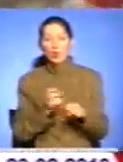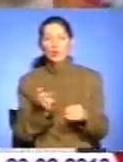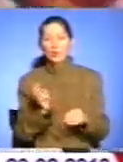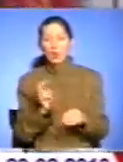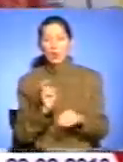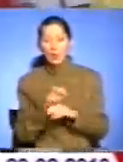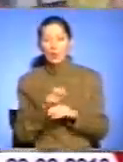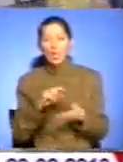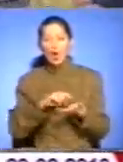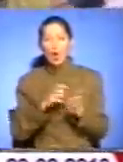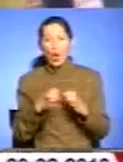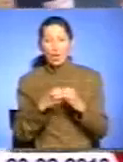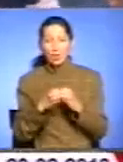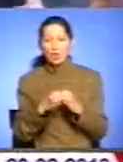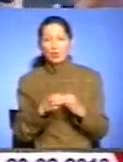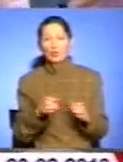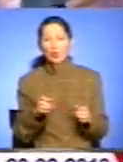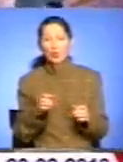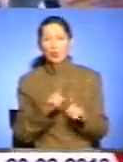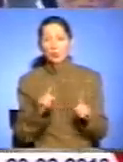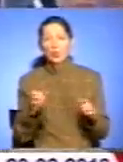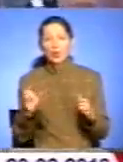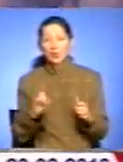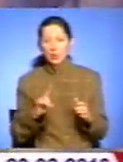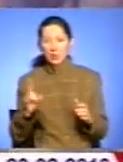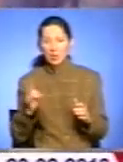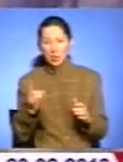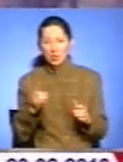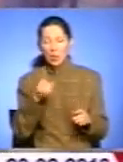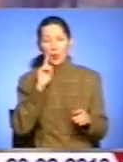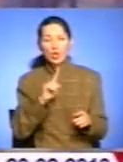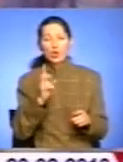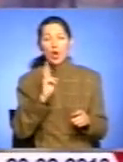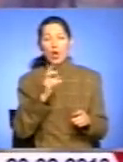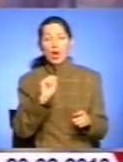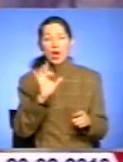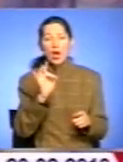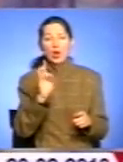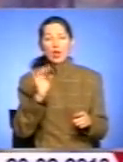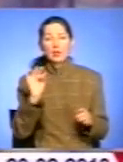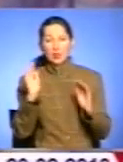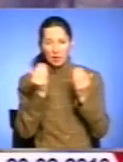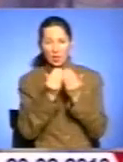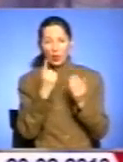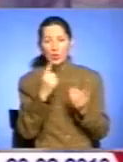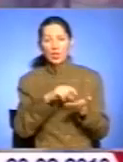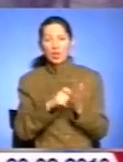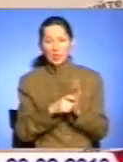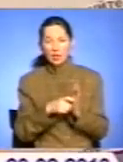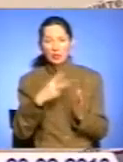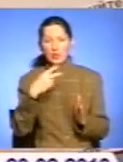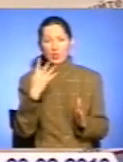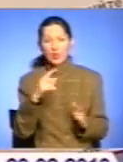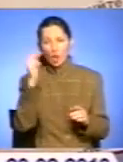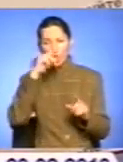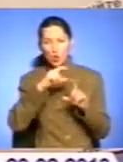на карантині лише один клас 24-ї загальноосвітньої школи. Захворюваність на ГРВІ в колективі досягла 30%. Найбільше